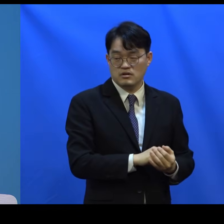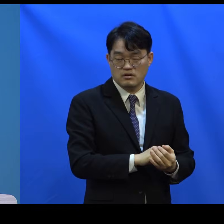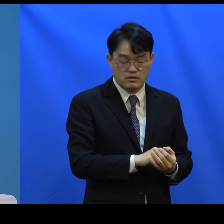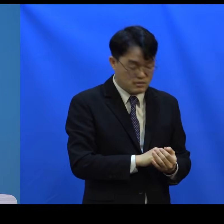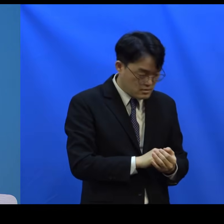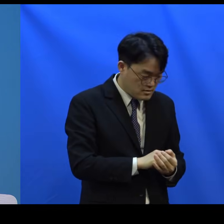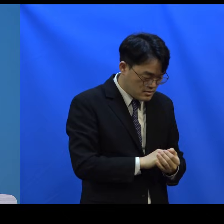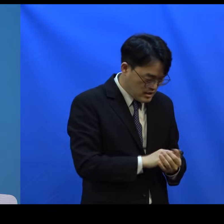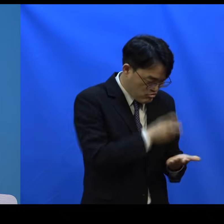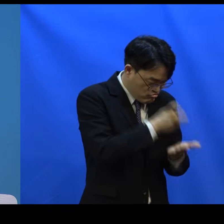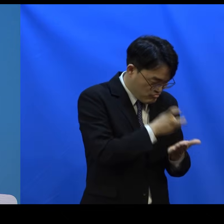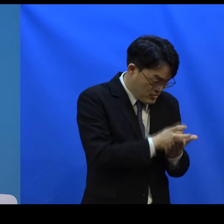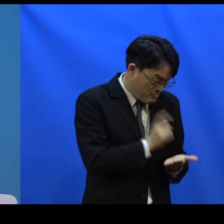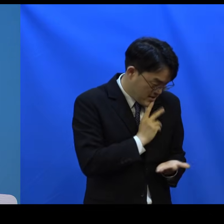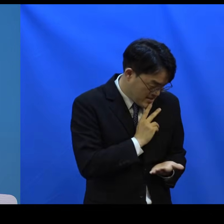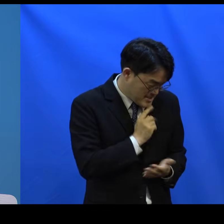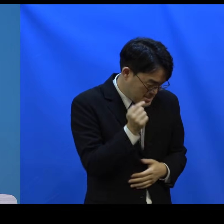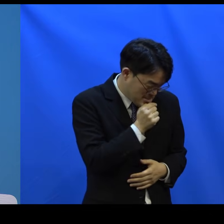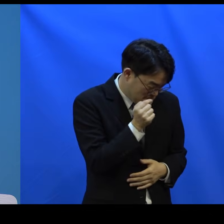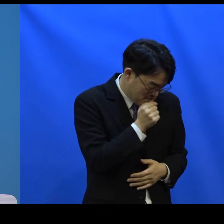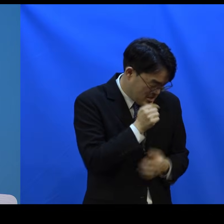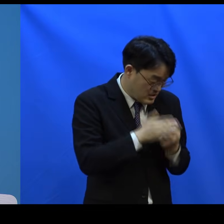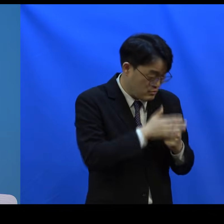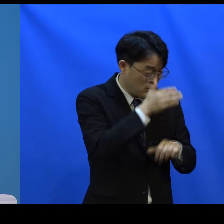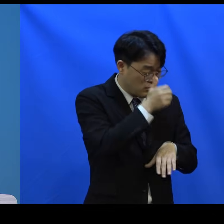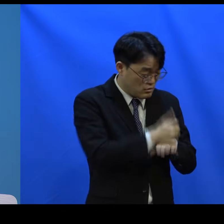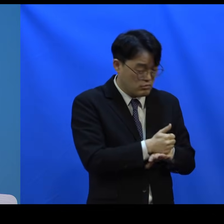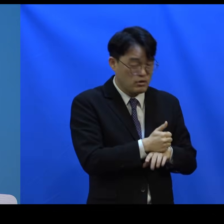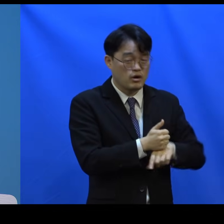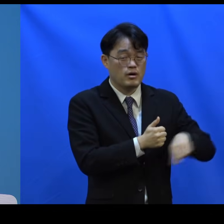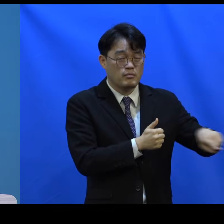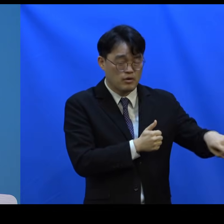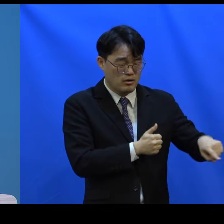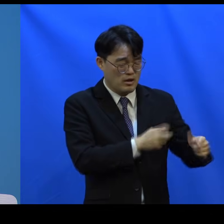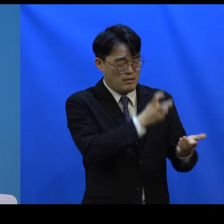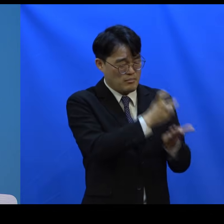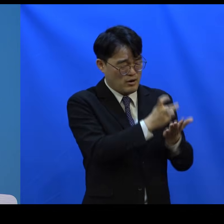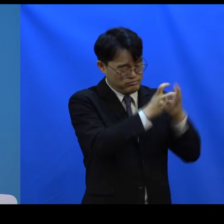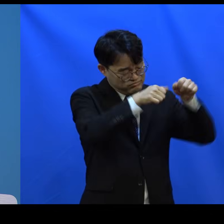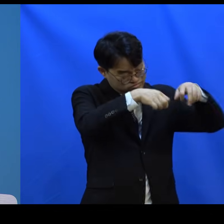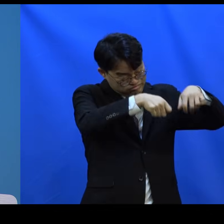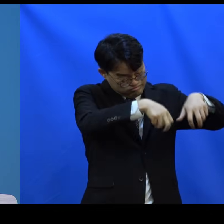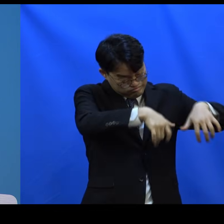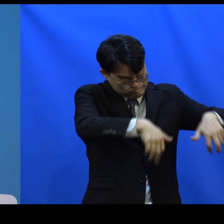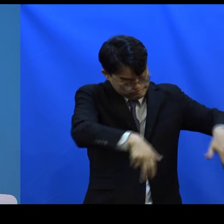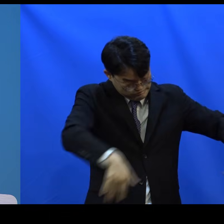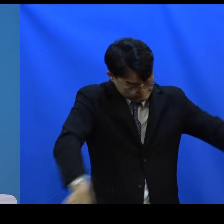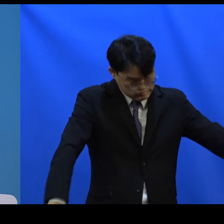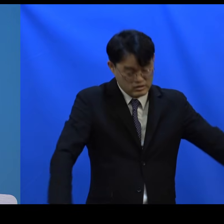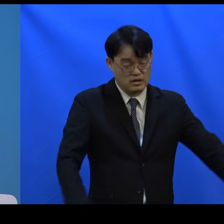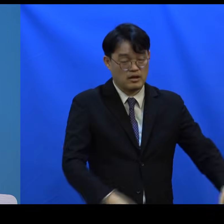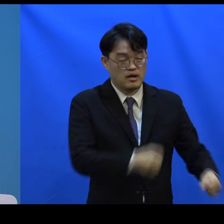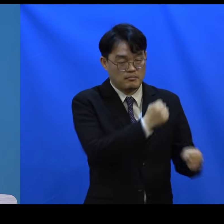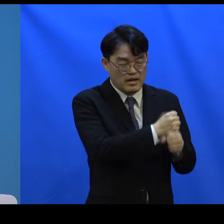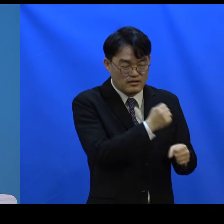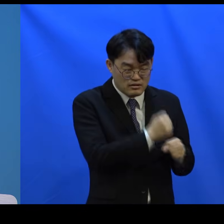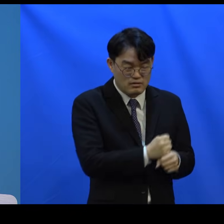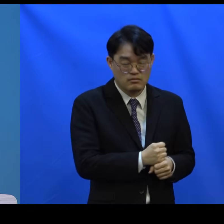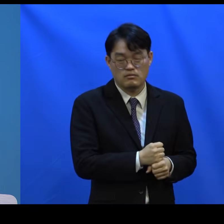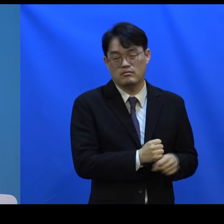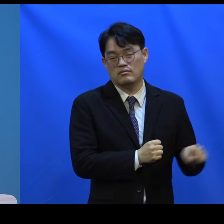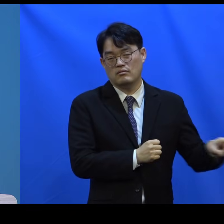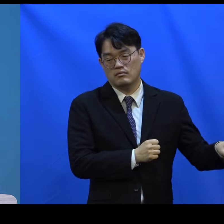이러면 종교의 엘리트주의가 들어오는 거예요. 그러니까 본질로부터 점점 멀어져 가는 거죠.